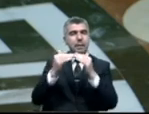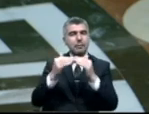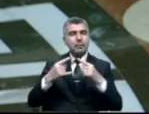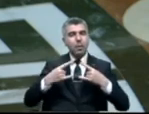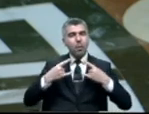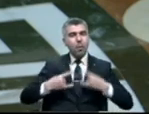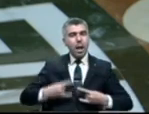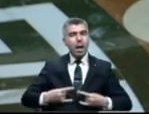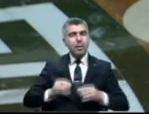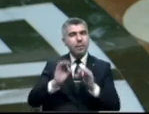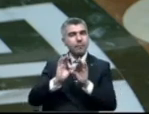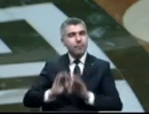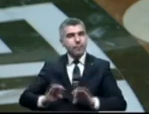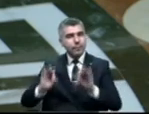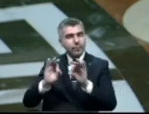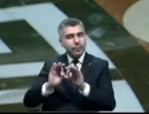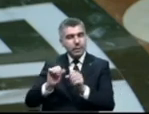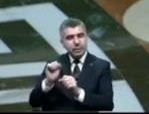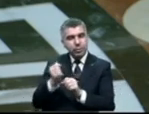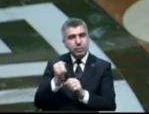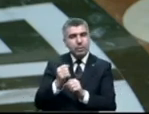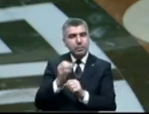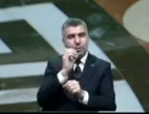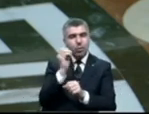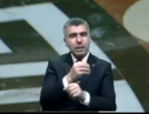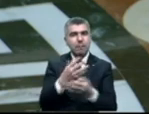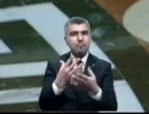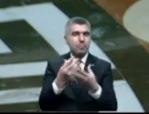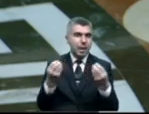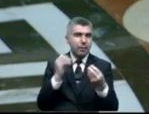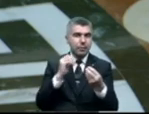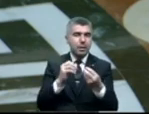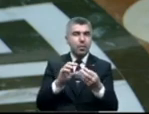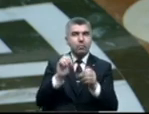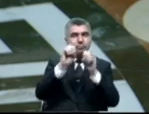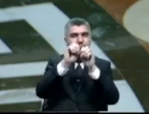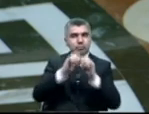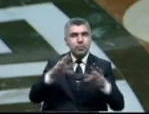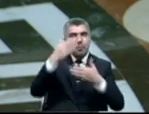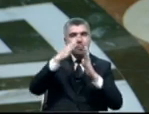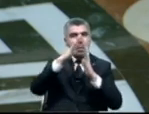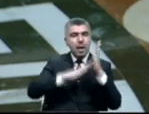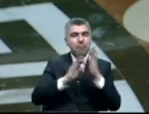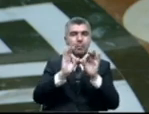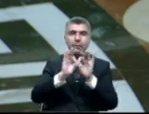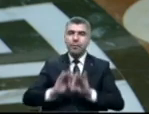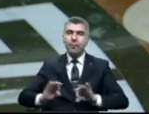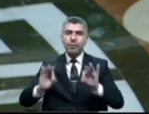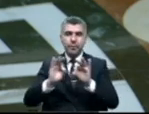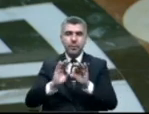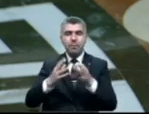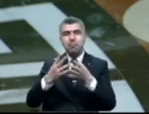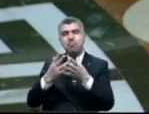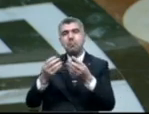الصحية والنظافة نمط سير غير ملائم تغطية غير متكافئة للتراب الوطني تعدد الوسطاء